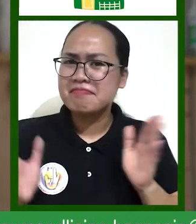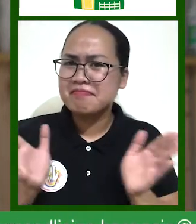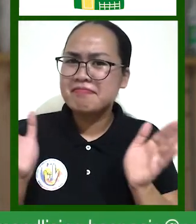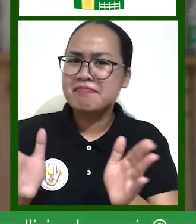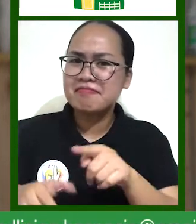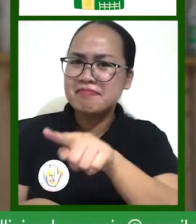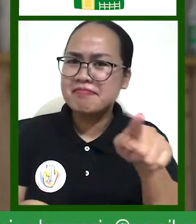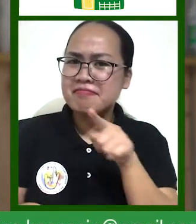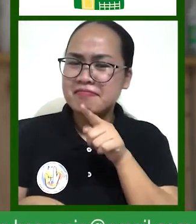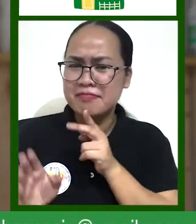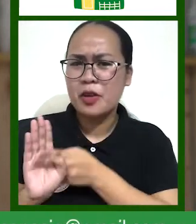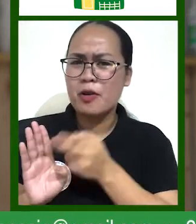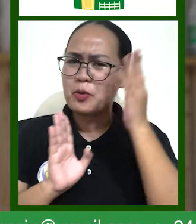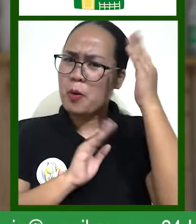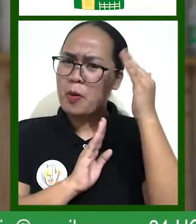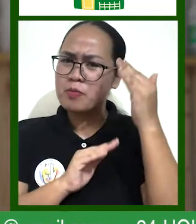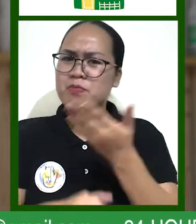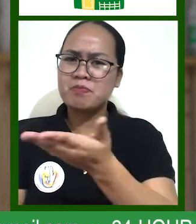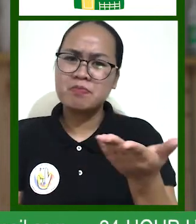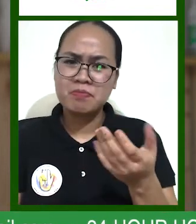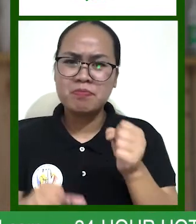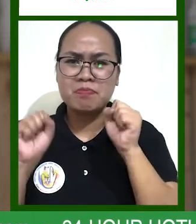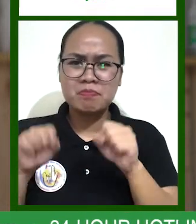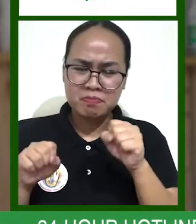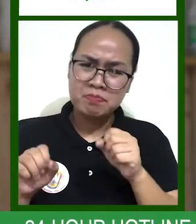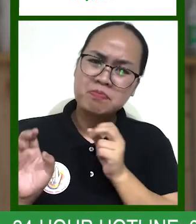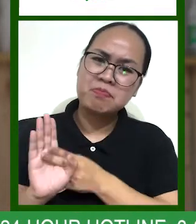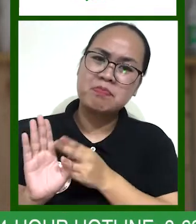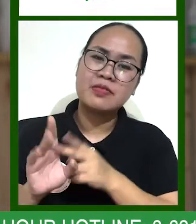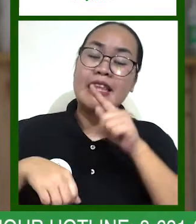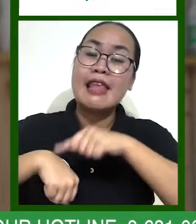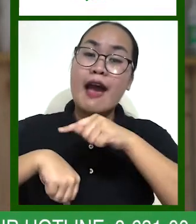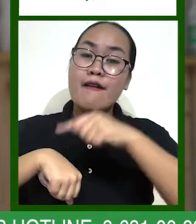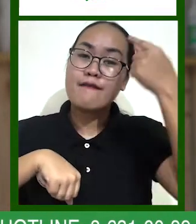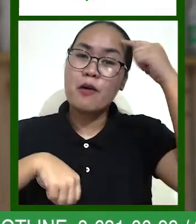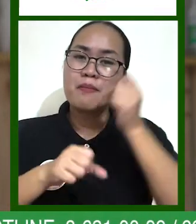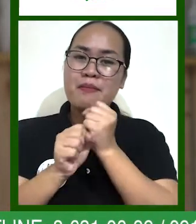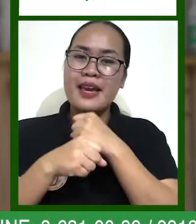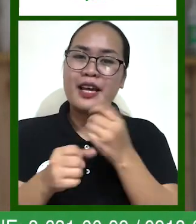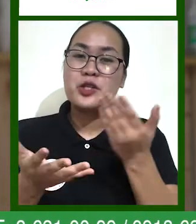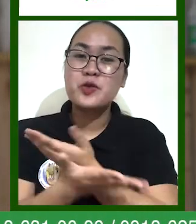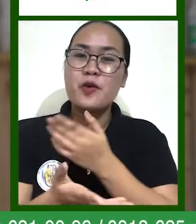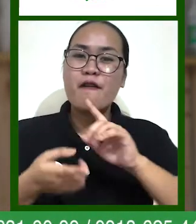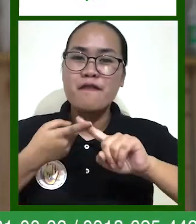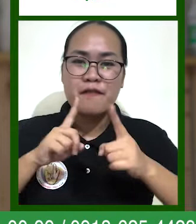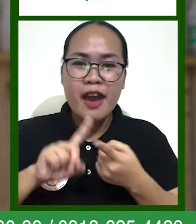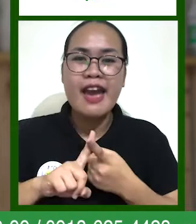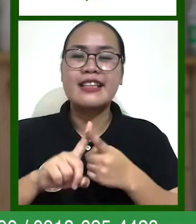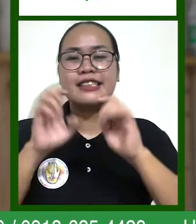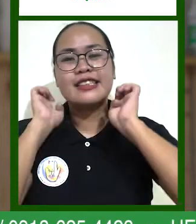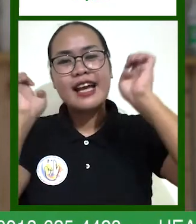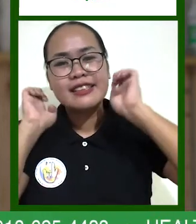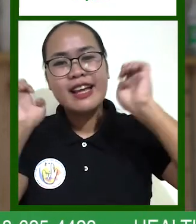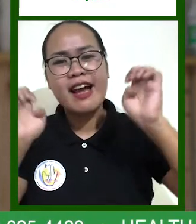po makasama po kayo, no, dito. At kumbaga, this is a time to make new friends, di ba? At kayo din makapag-exercise na